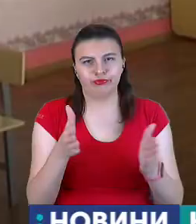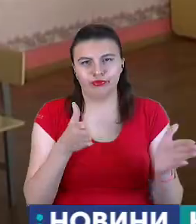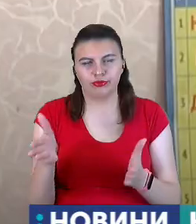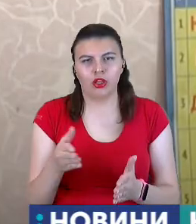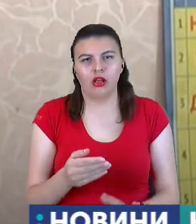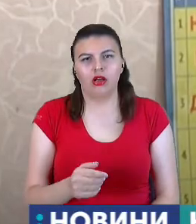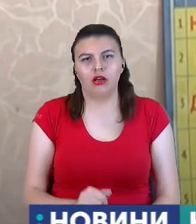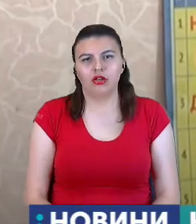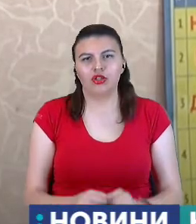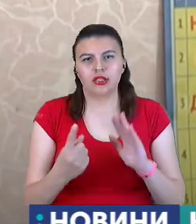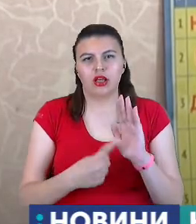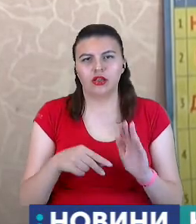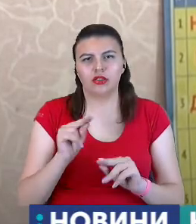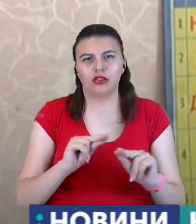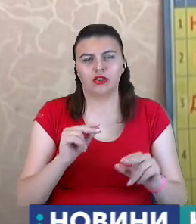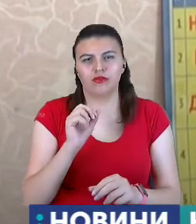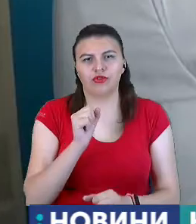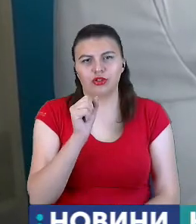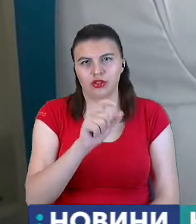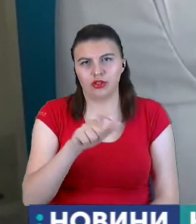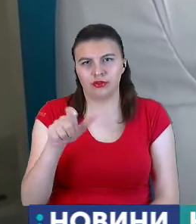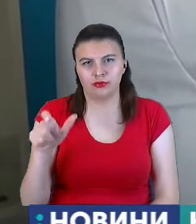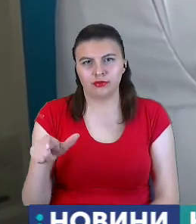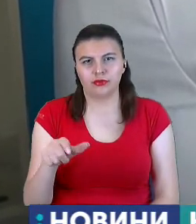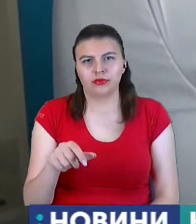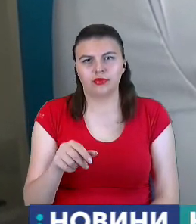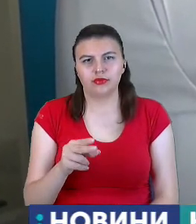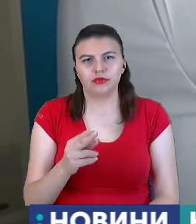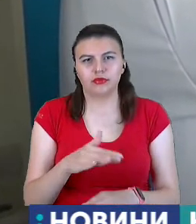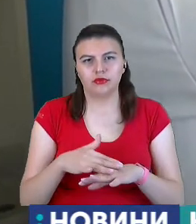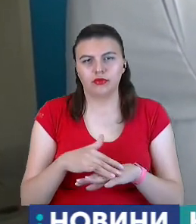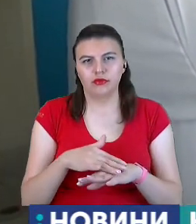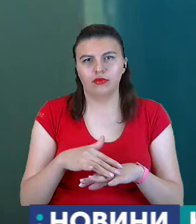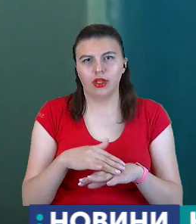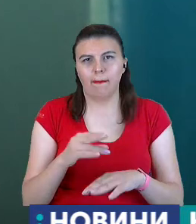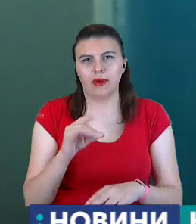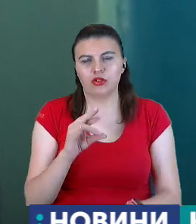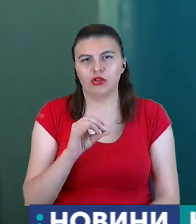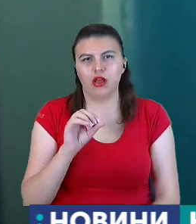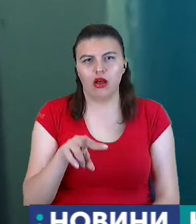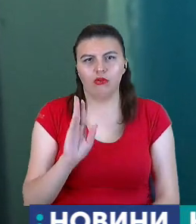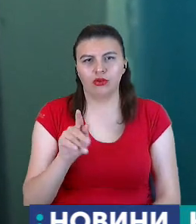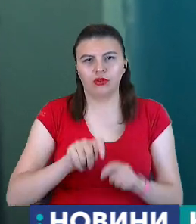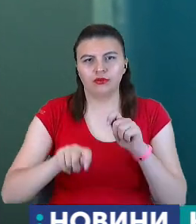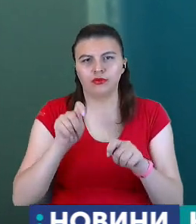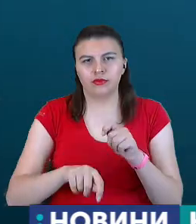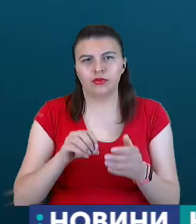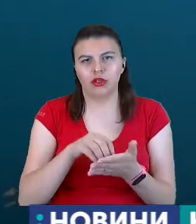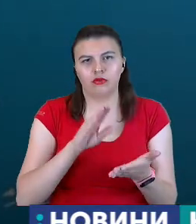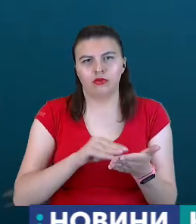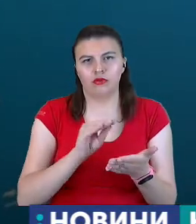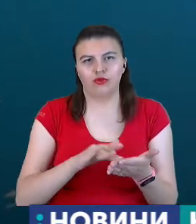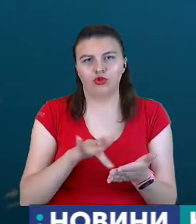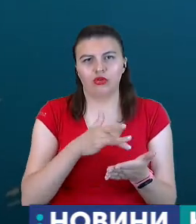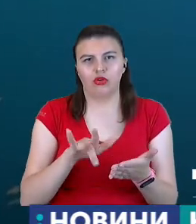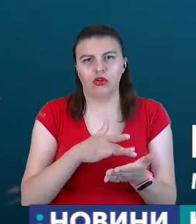16 вчителів та стільки ж персоналу. Щоранку у кожного з них медсестра вимірюватиме температуру та заноситиме дані до журналу. В